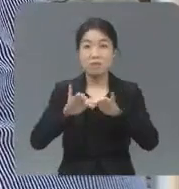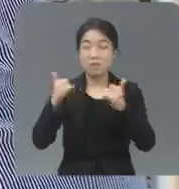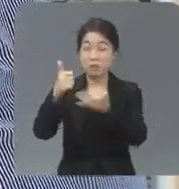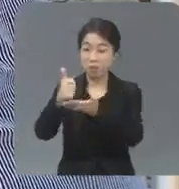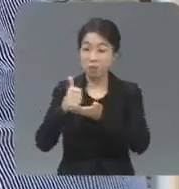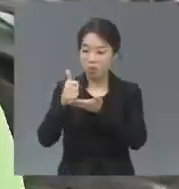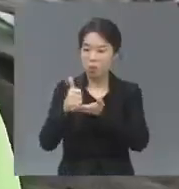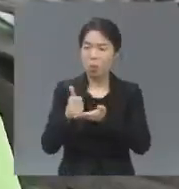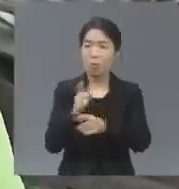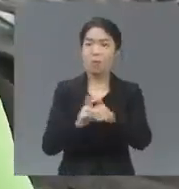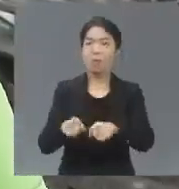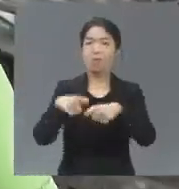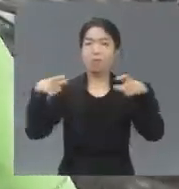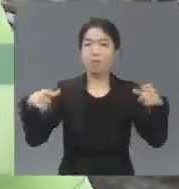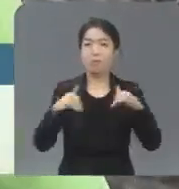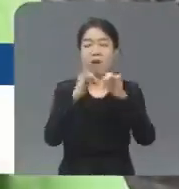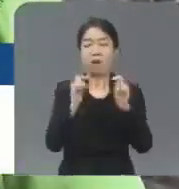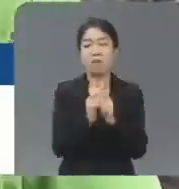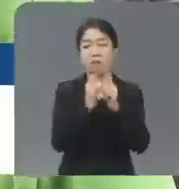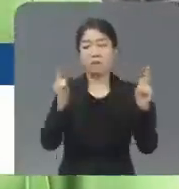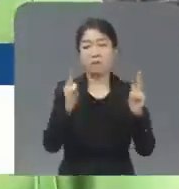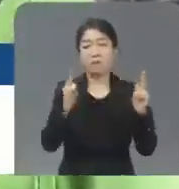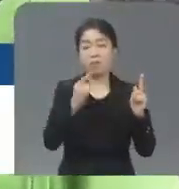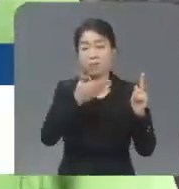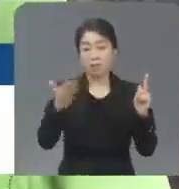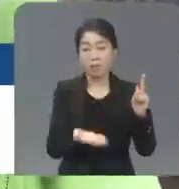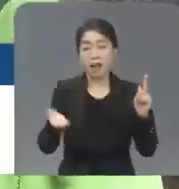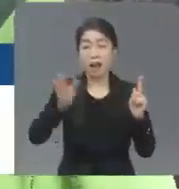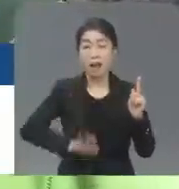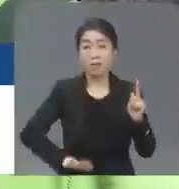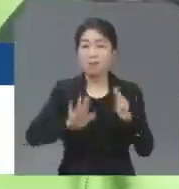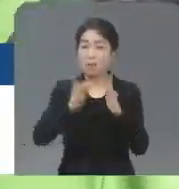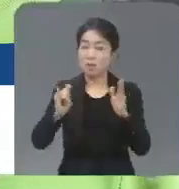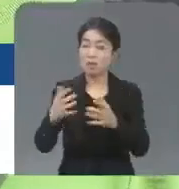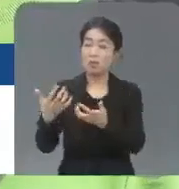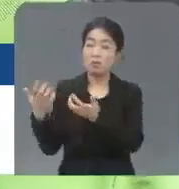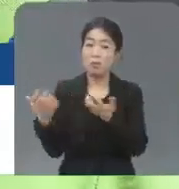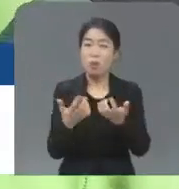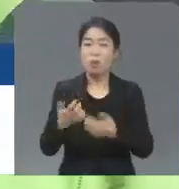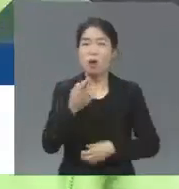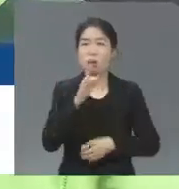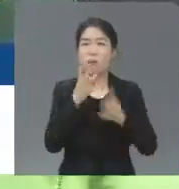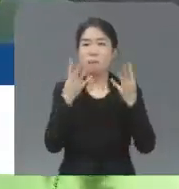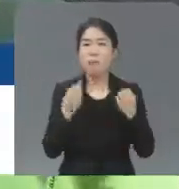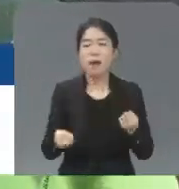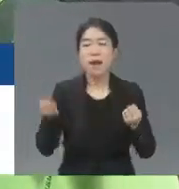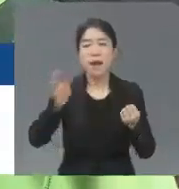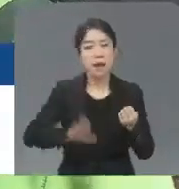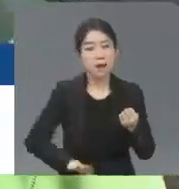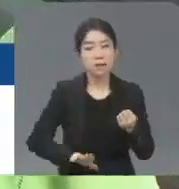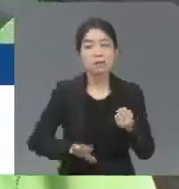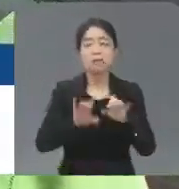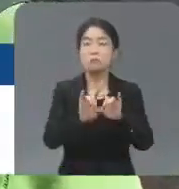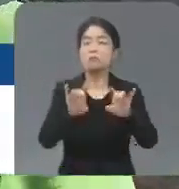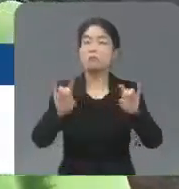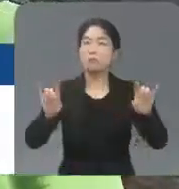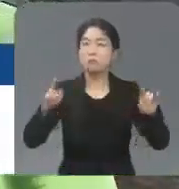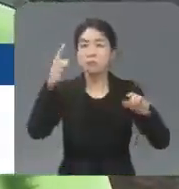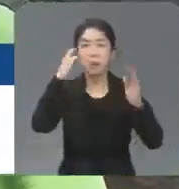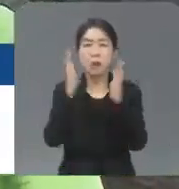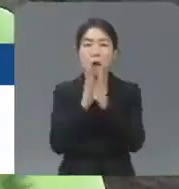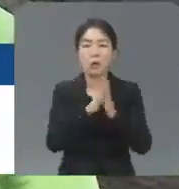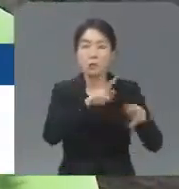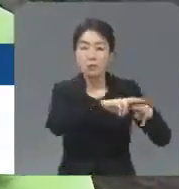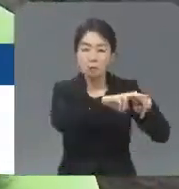많아졌습니다. 거리두기 풀렸어도 사람들이 많이 가족 단위로 많이 오시거든요. 그래도 따로따로